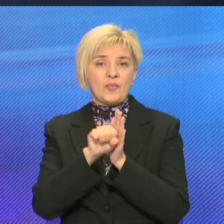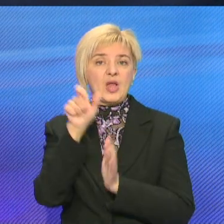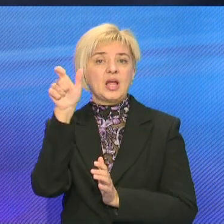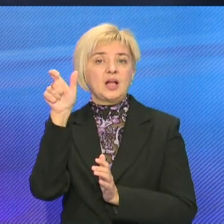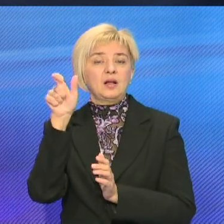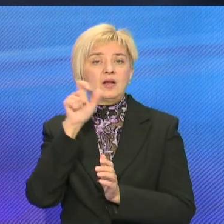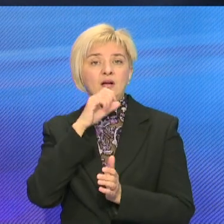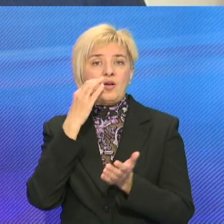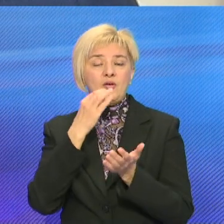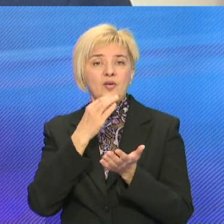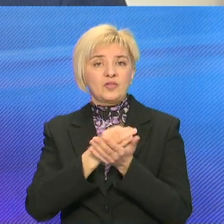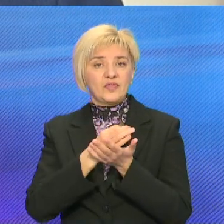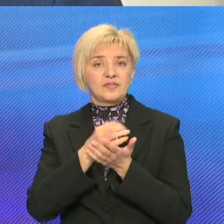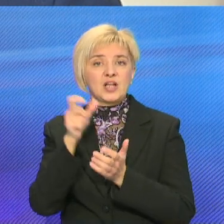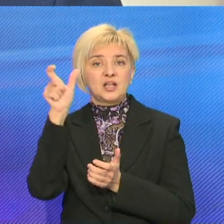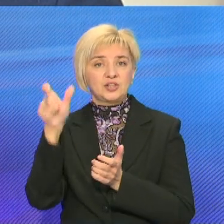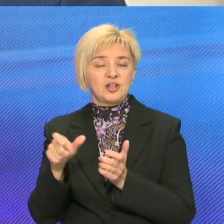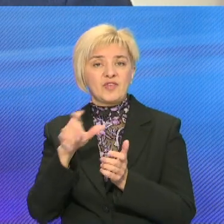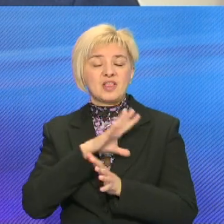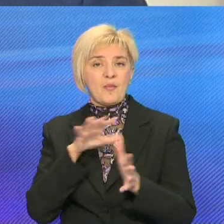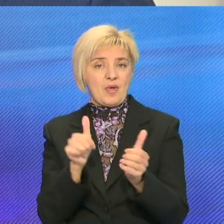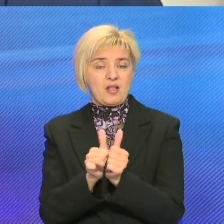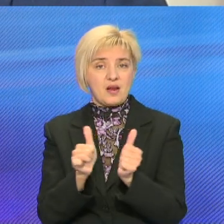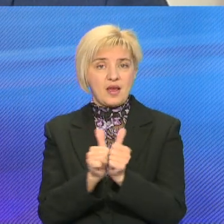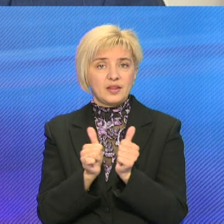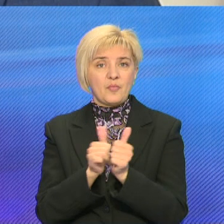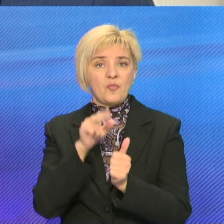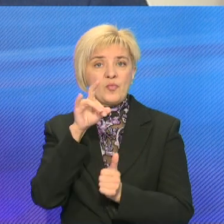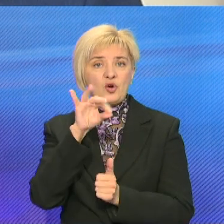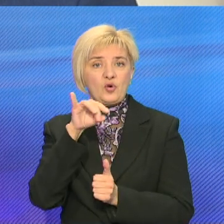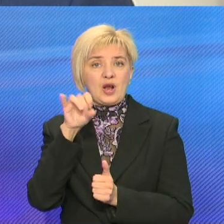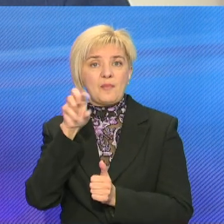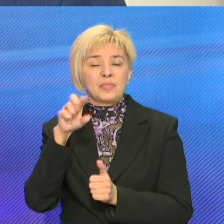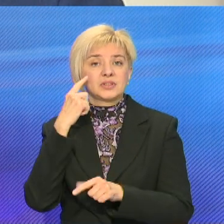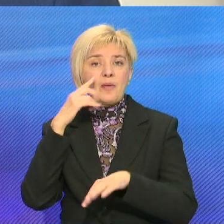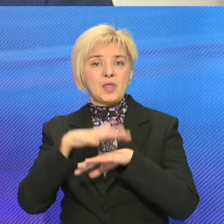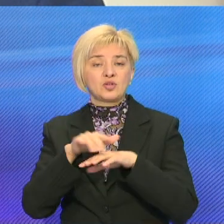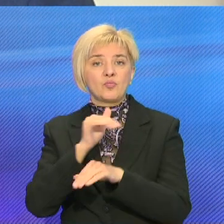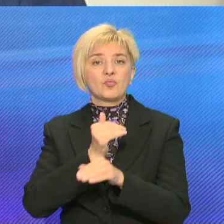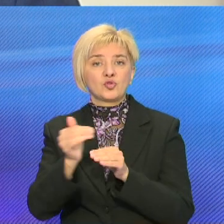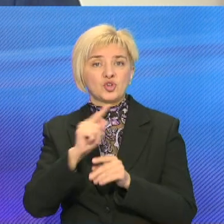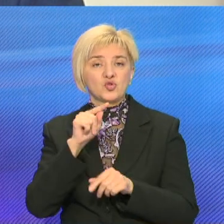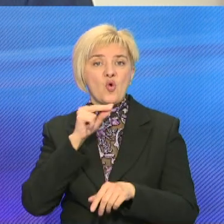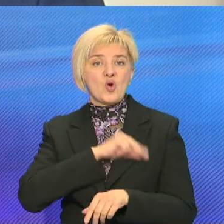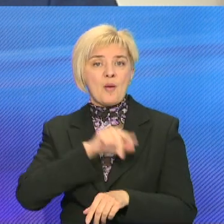лицо не находилось постоянно рядом, прораб заметил уже позже, что работников нету, в результате